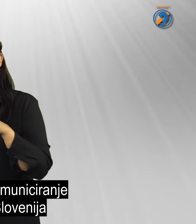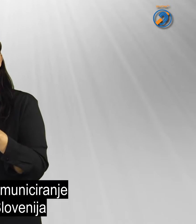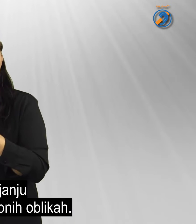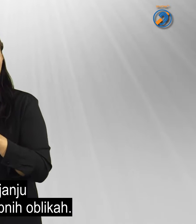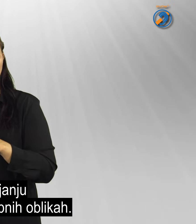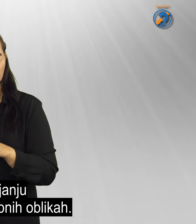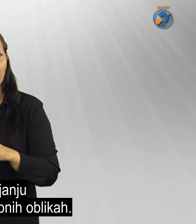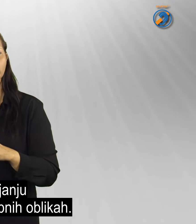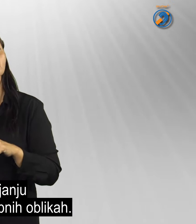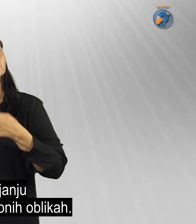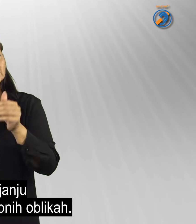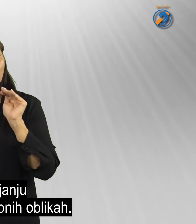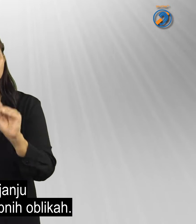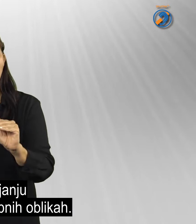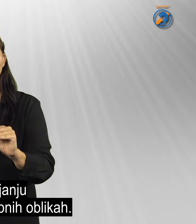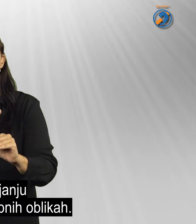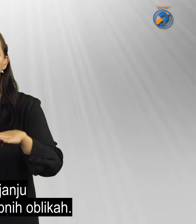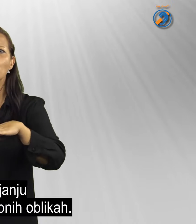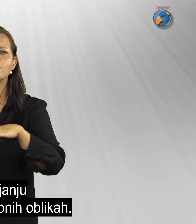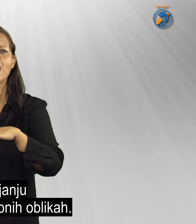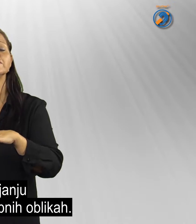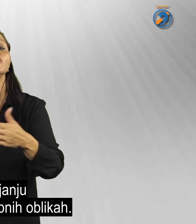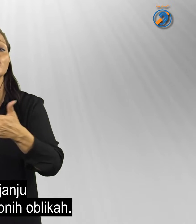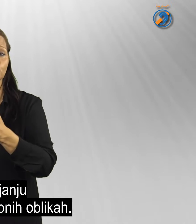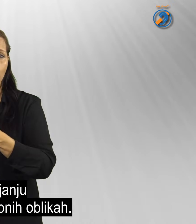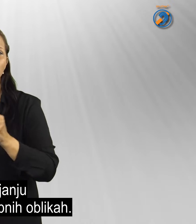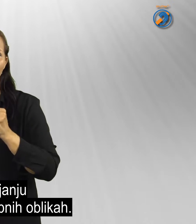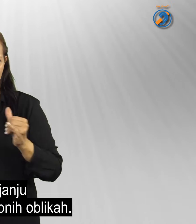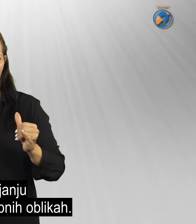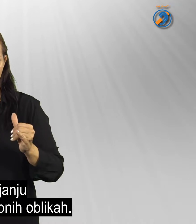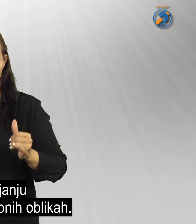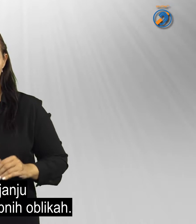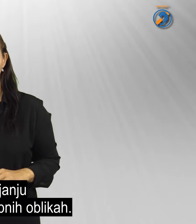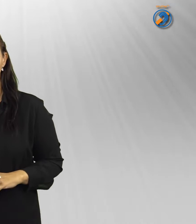k zagotavljanju informacij v dostopnih oblikah.